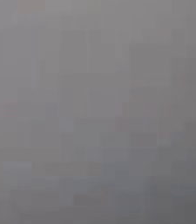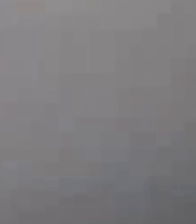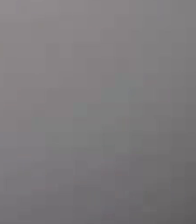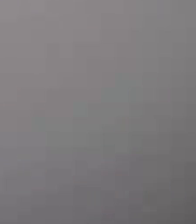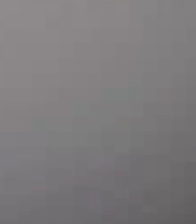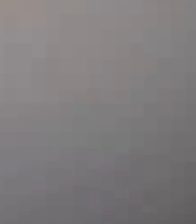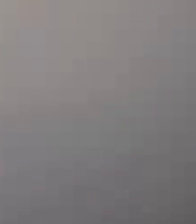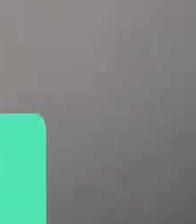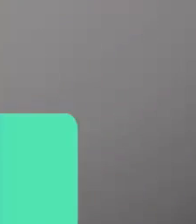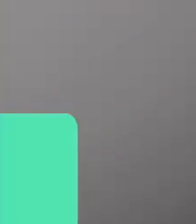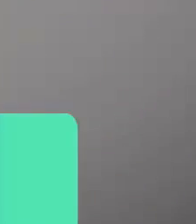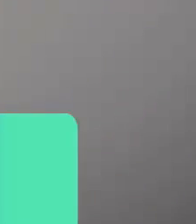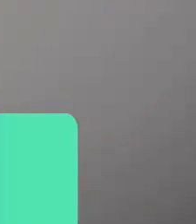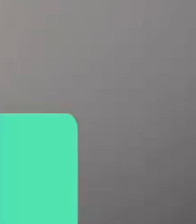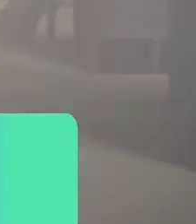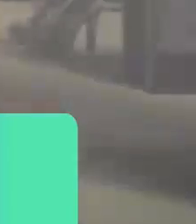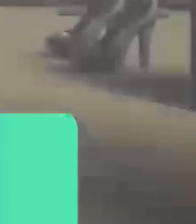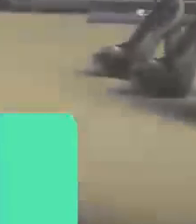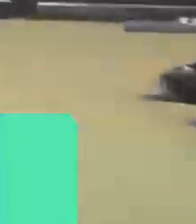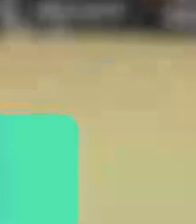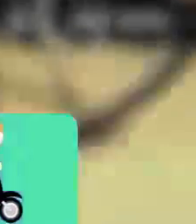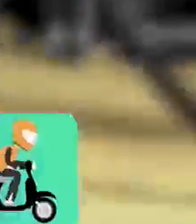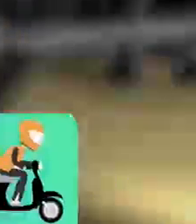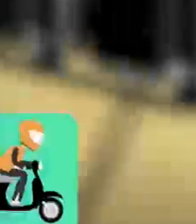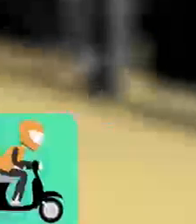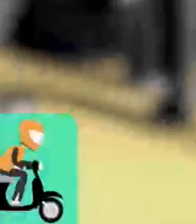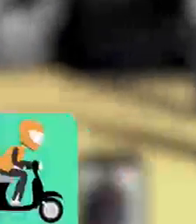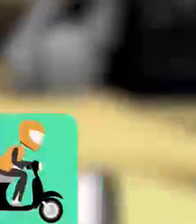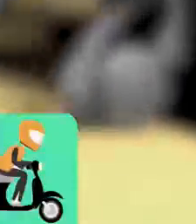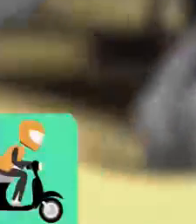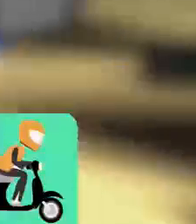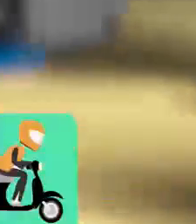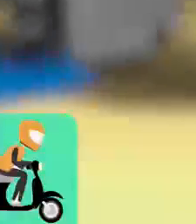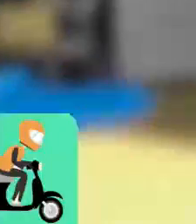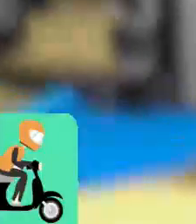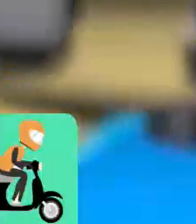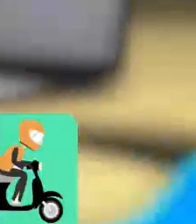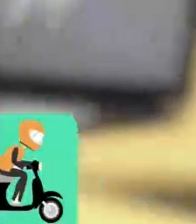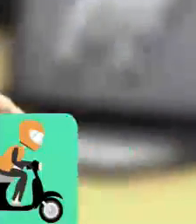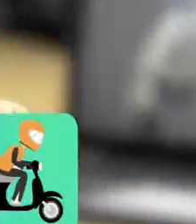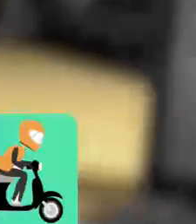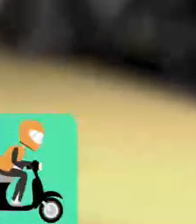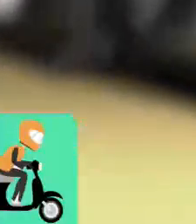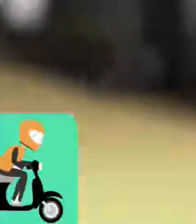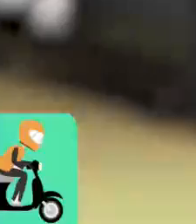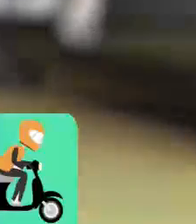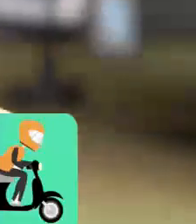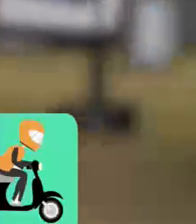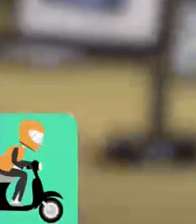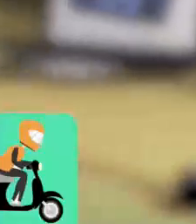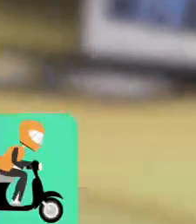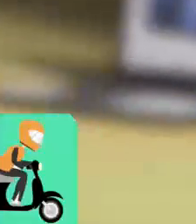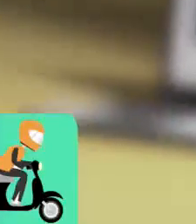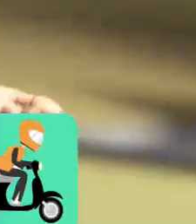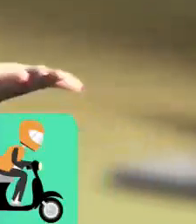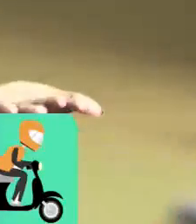Muraho neza. Bazaniye amakuru meza. Waruzi ko ushobora kuba wahaha aho uri hose mu gihugu hanyuma tukabikugezaho mu